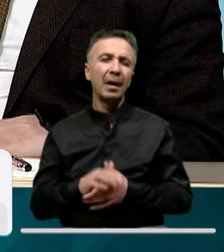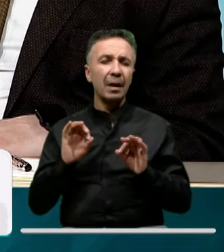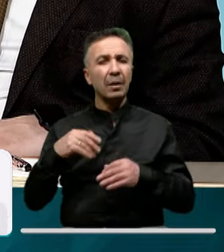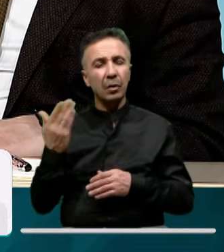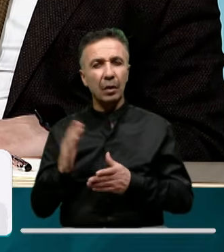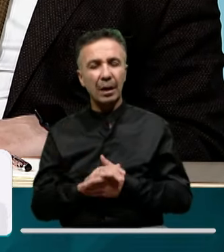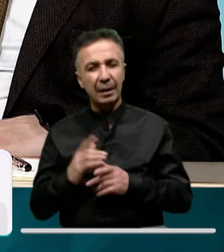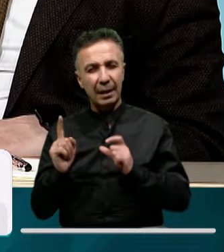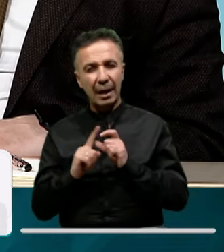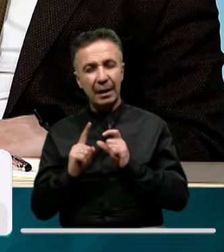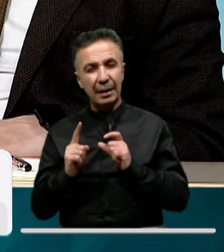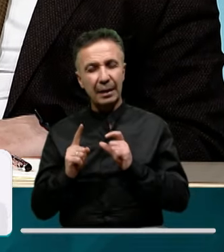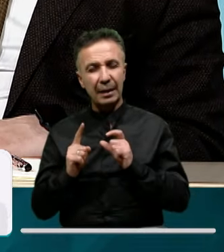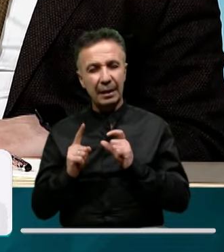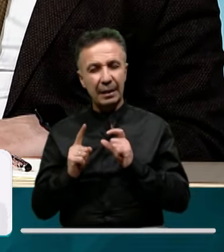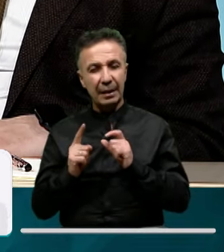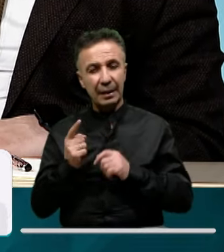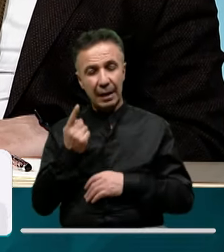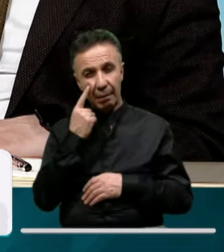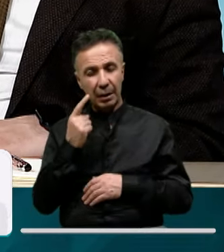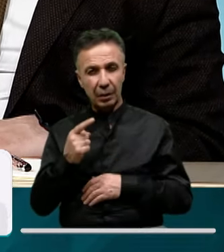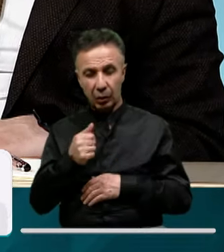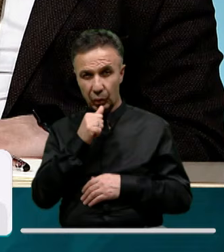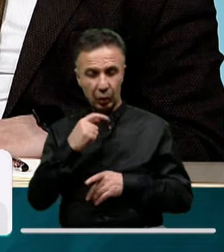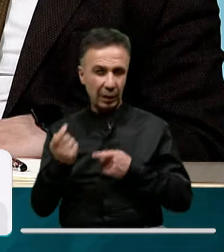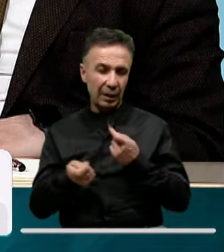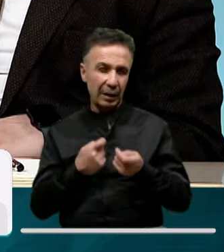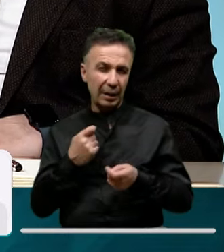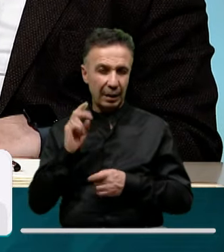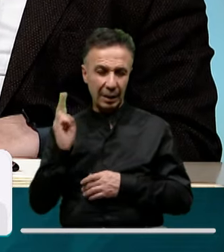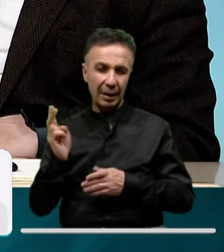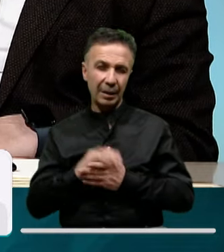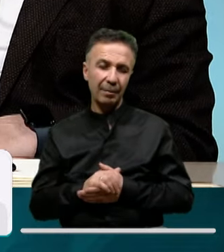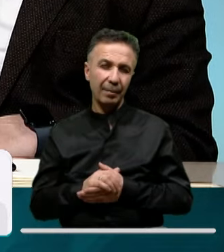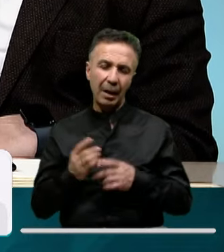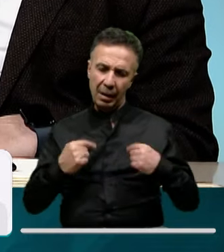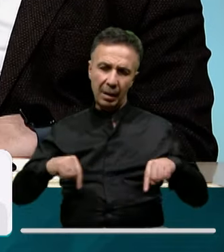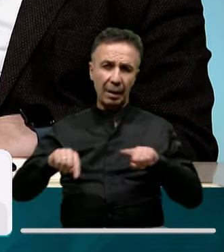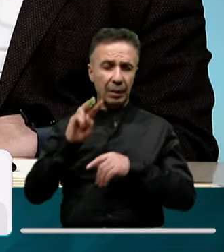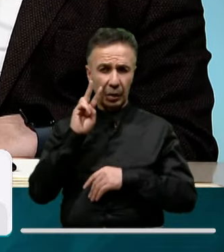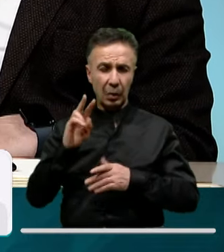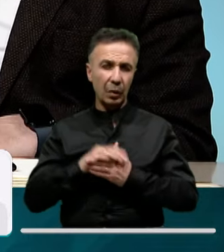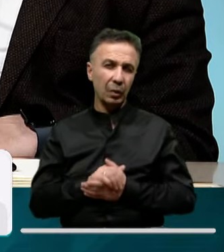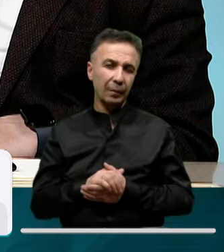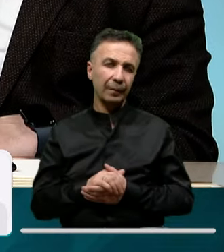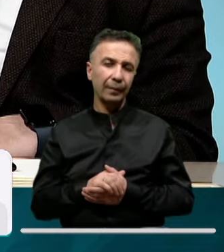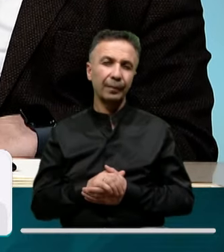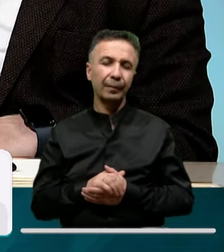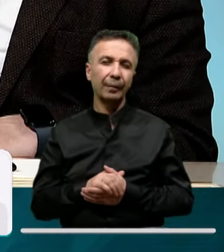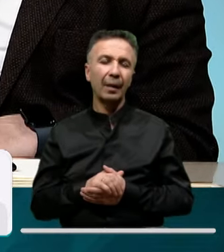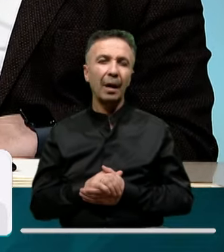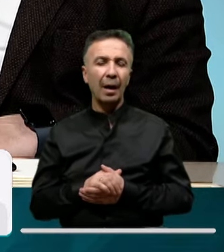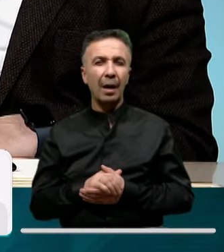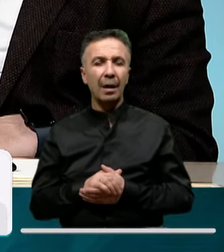sonra mal DSİ'nin ise biz ona ait ki zaman zaman oluyor. Etrafta biz de görebiliyoruz. Aslında istimlak edilmiş bir